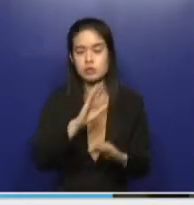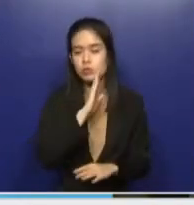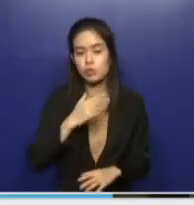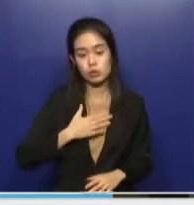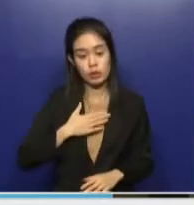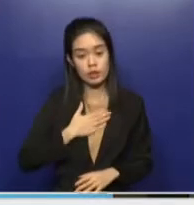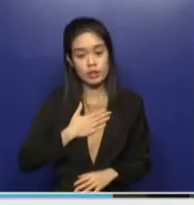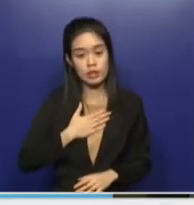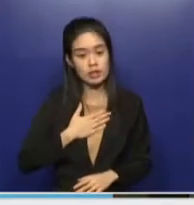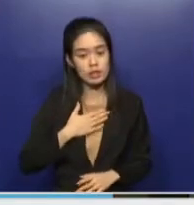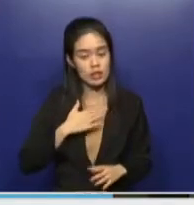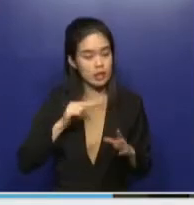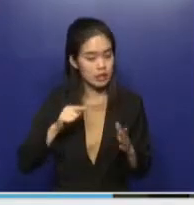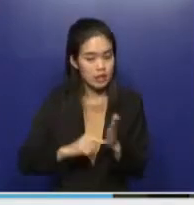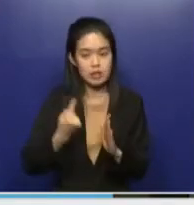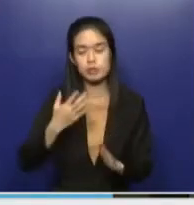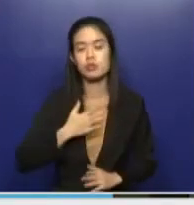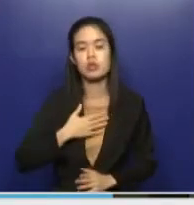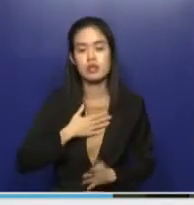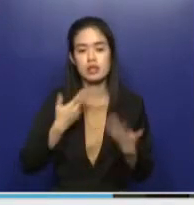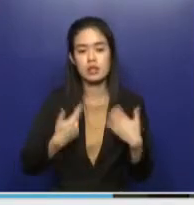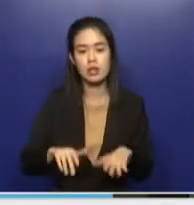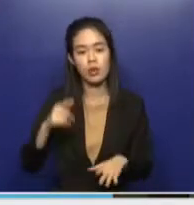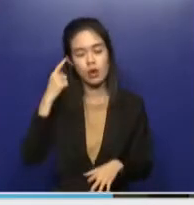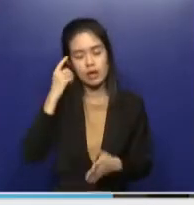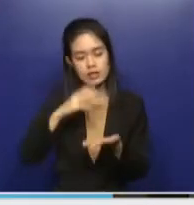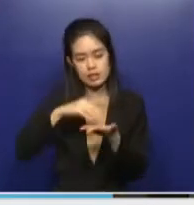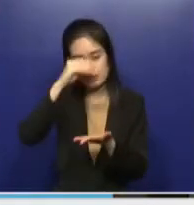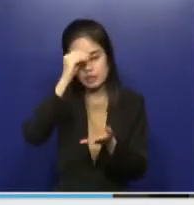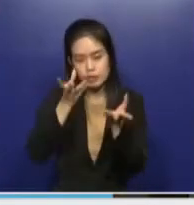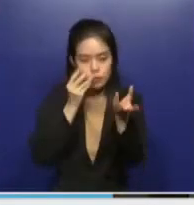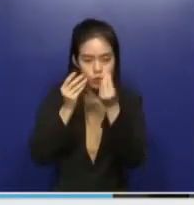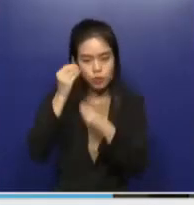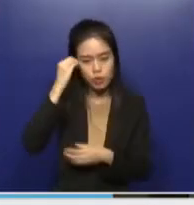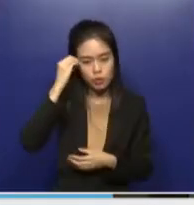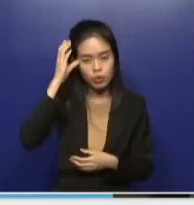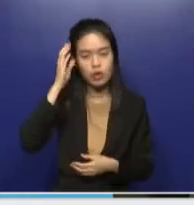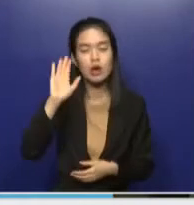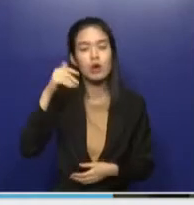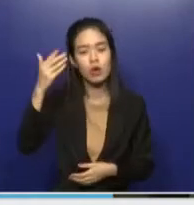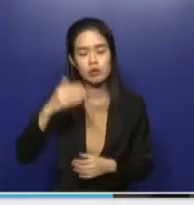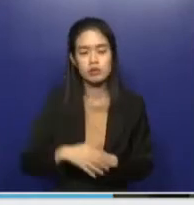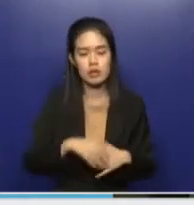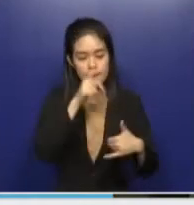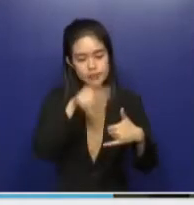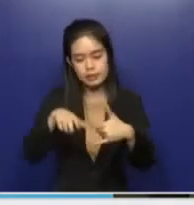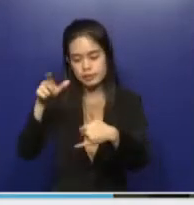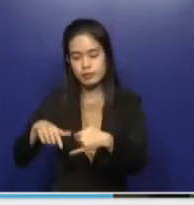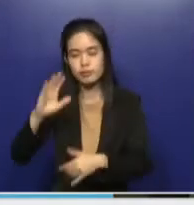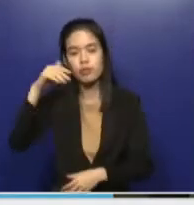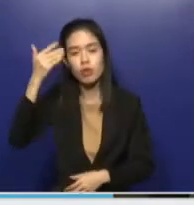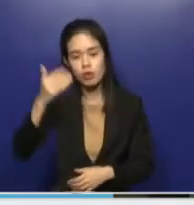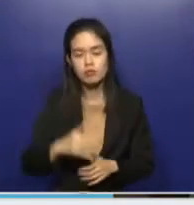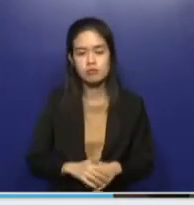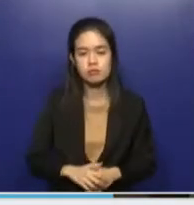ราต้องเปิดเผยข้อมูลครับท่านประธานผมอยากเห็นรัฐบาลตั้งคณะศึกษานี้เ